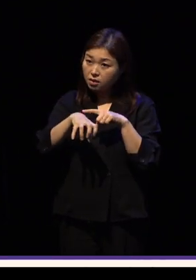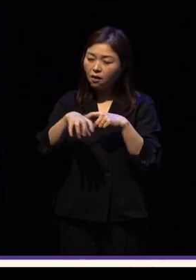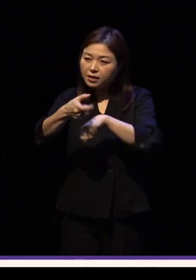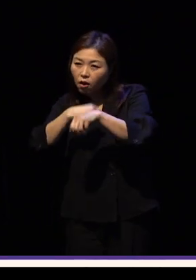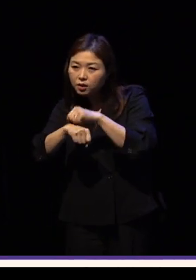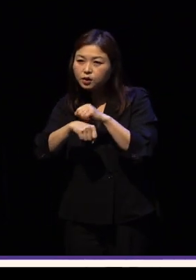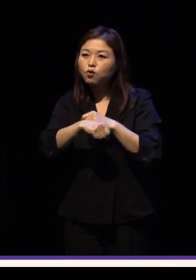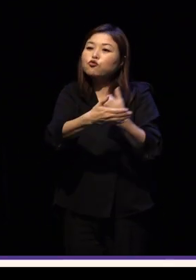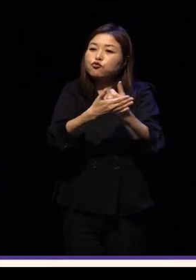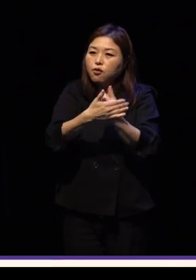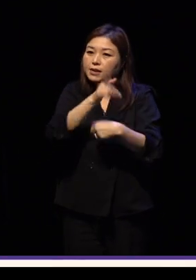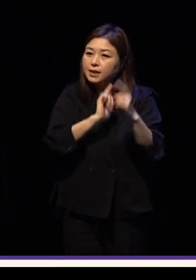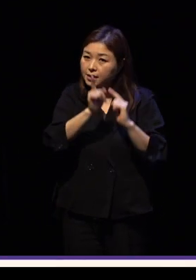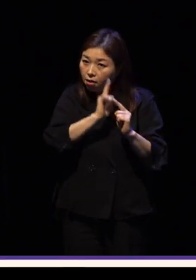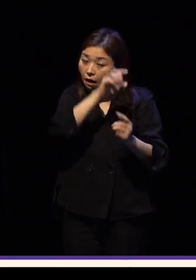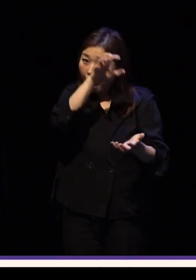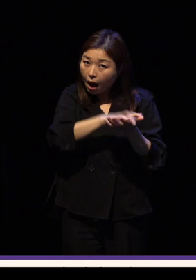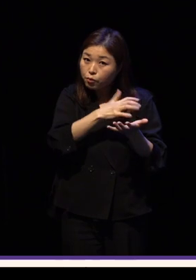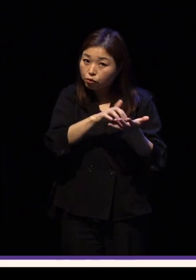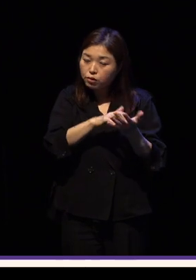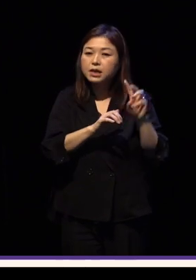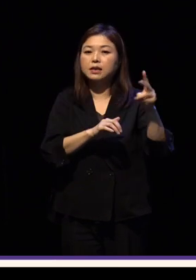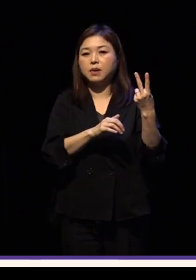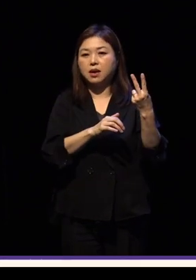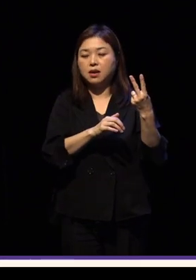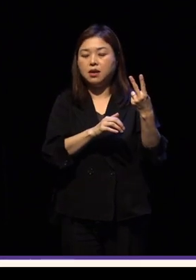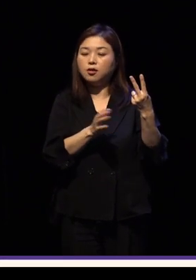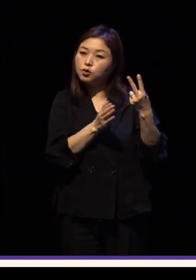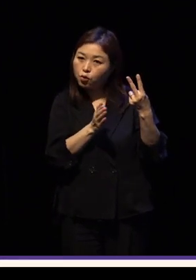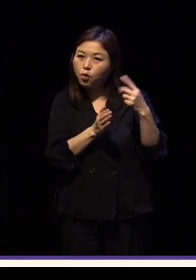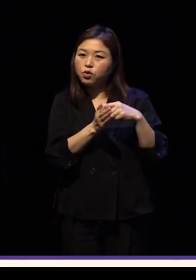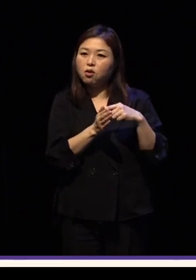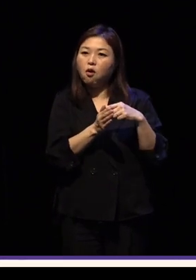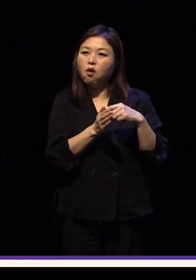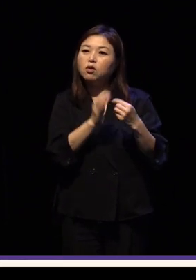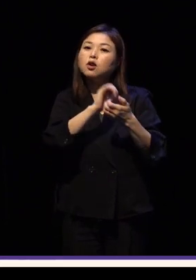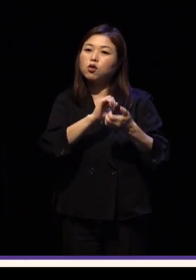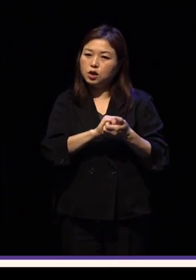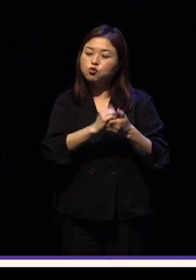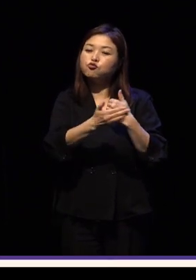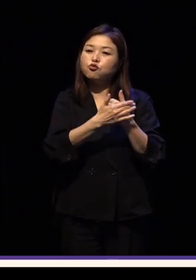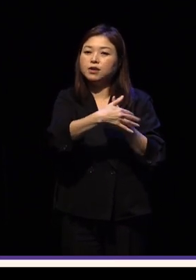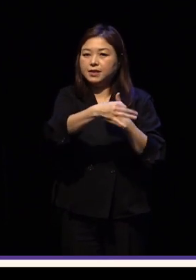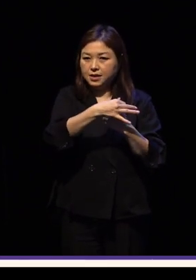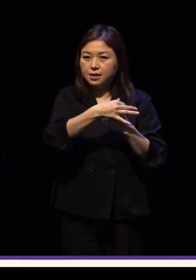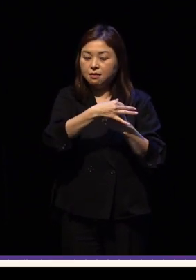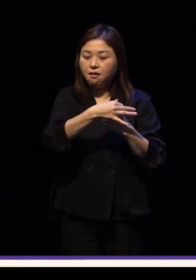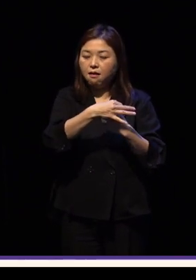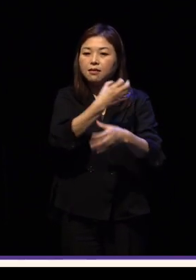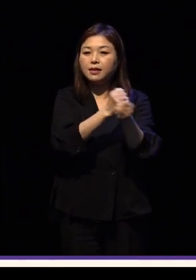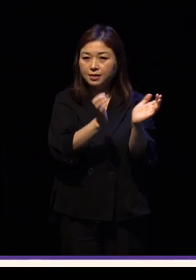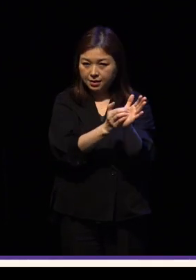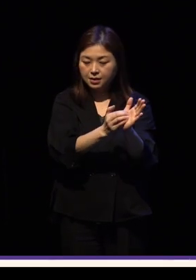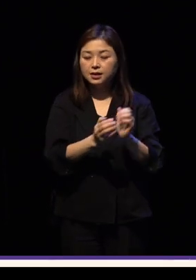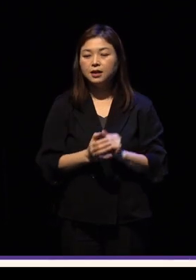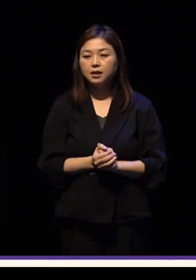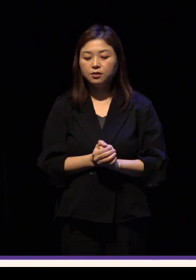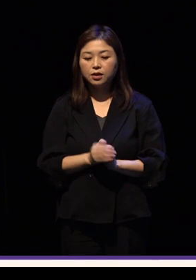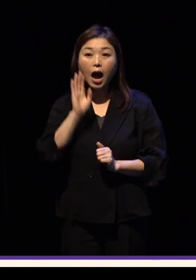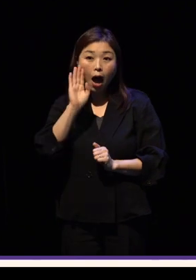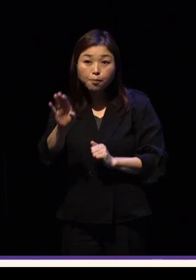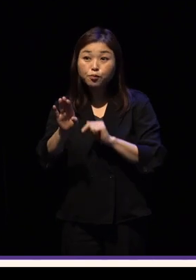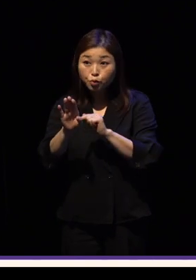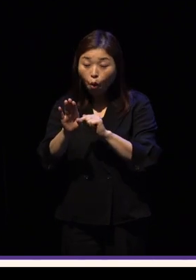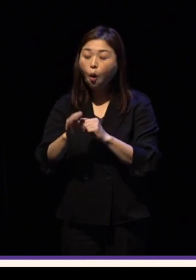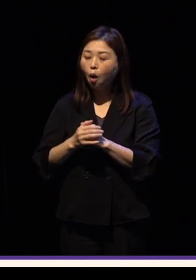그날 현장에서 한 200분의 정기 후원자를 모집을 했어요. 그리고 잠재적으로 그 할 의향이